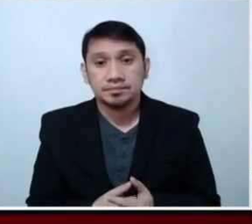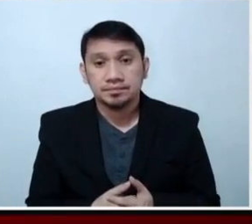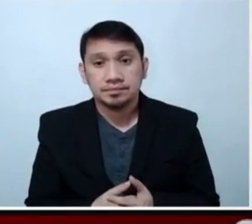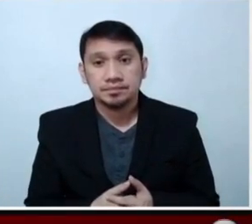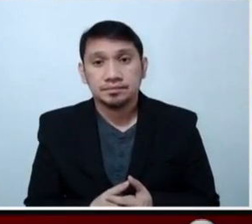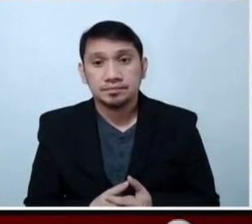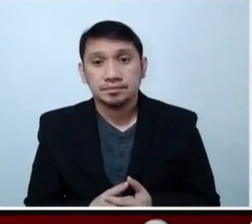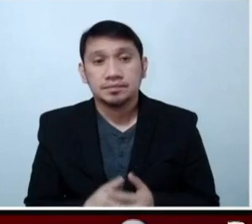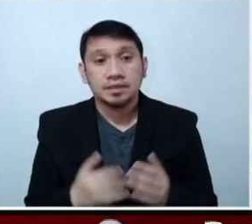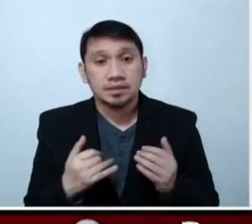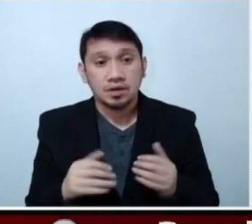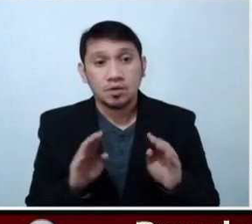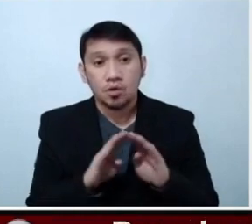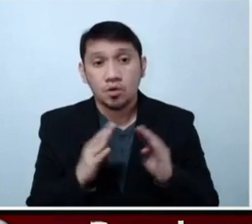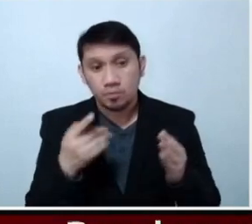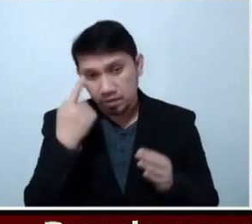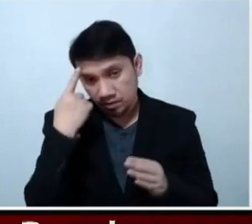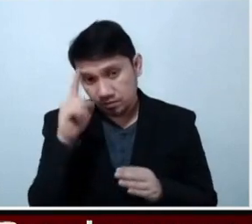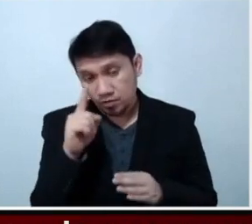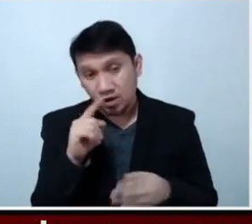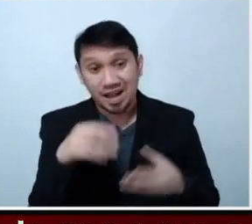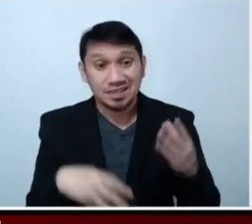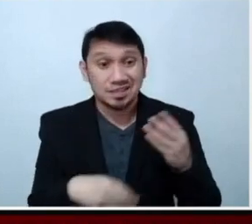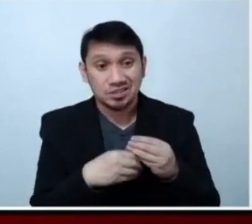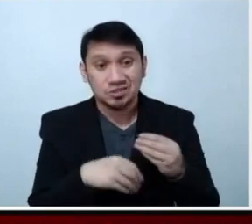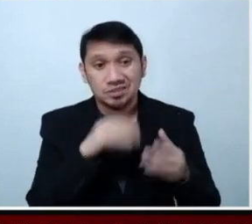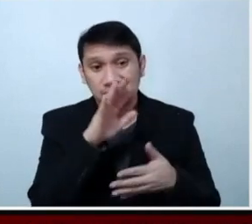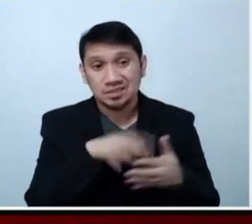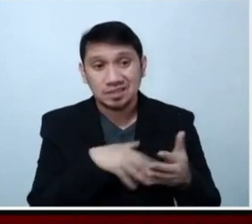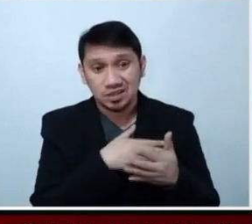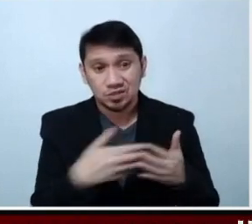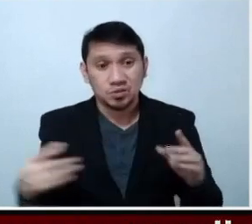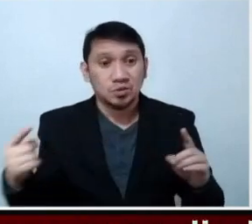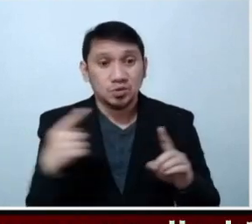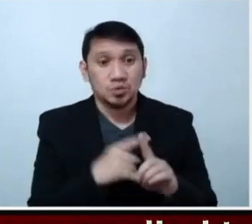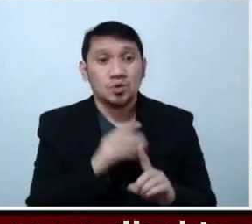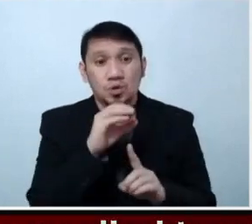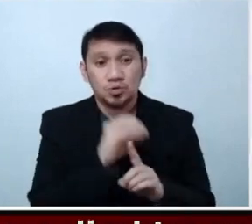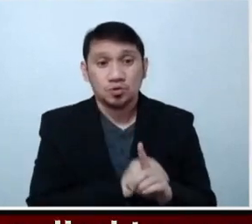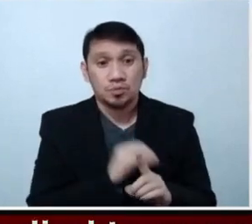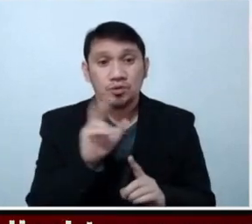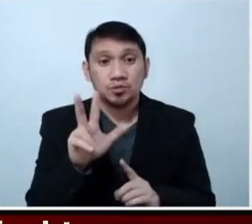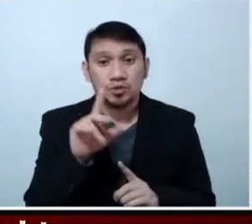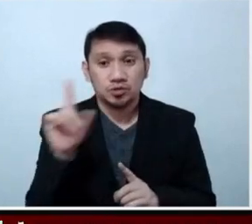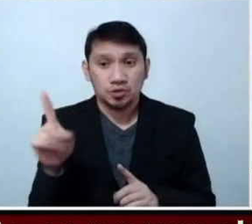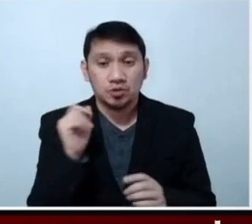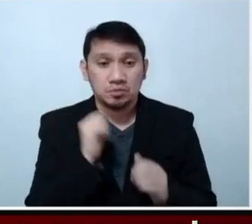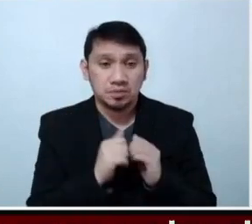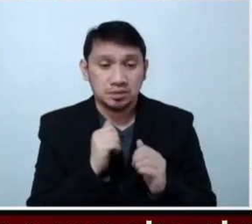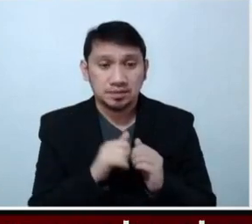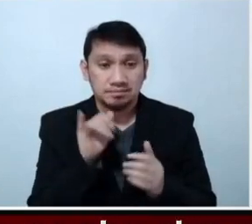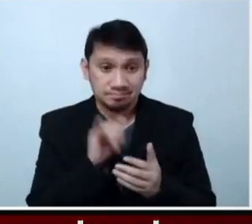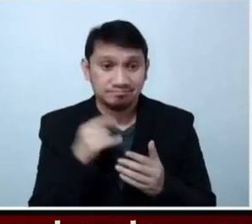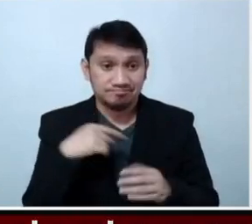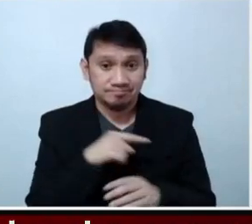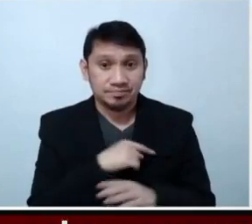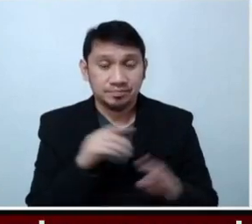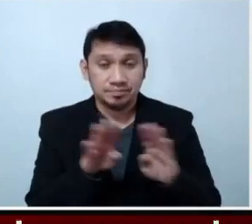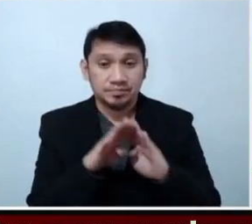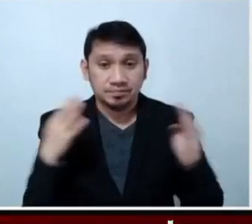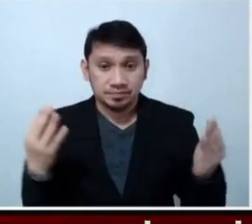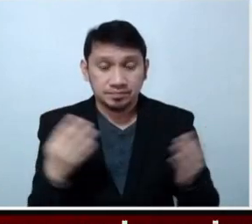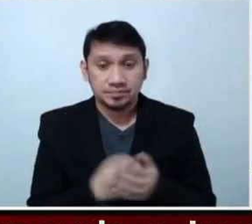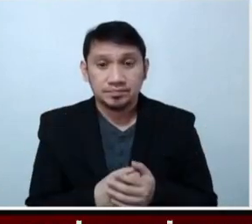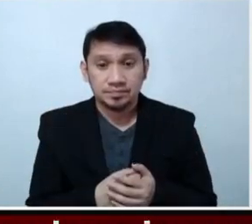to the possibility of extending the registration up to October 31? At least bukas na tayo doon. The Management